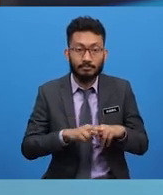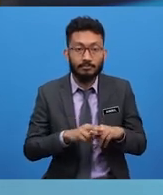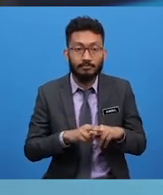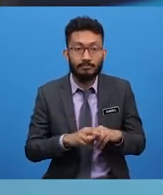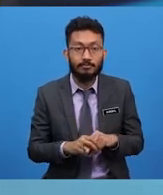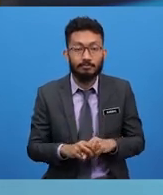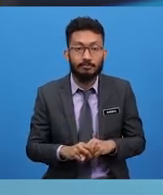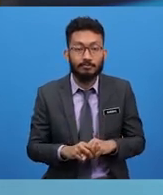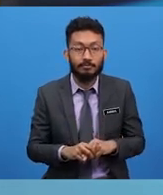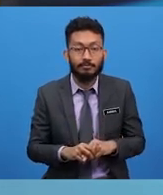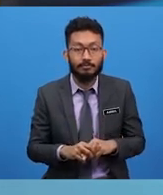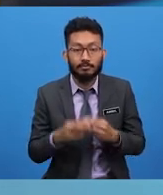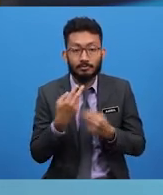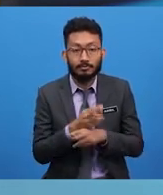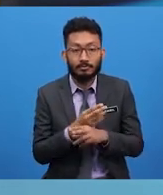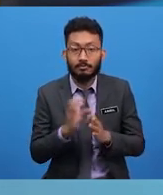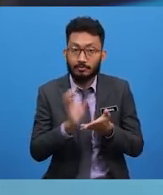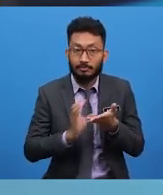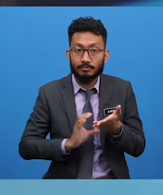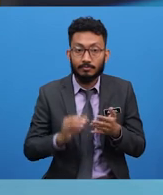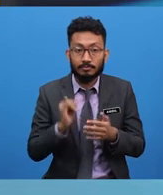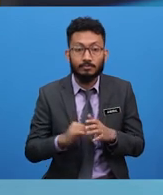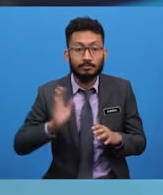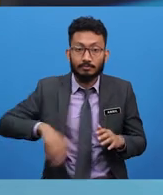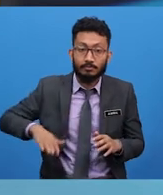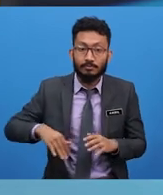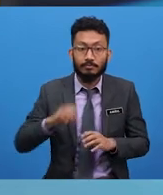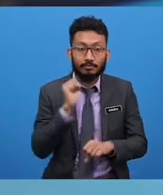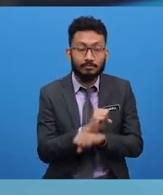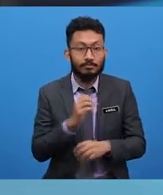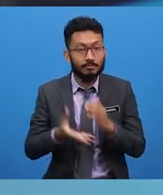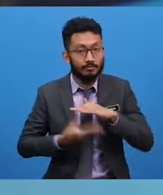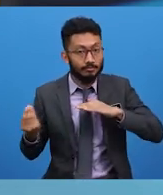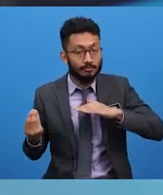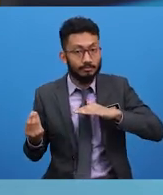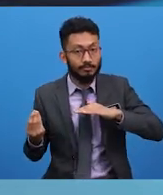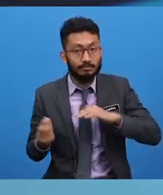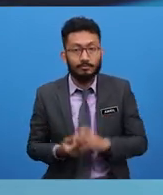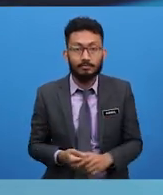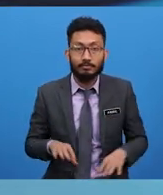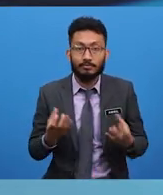corak tersebut sebelum kerja mencetak dilakukan.